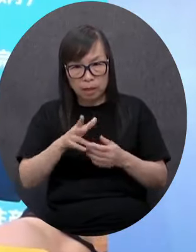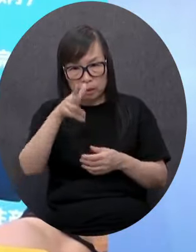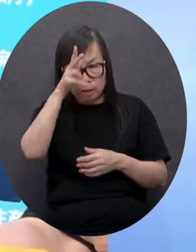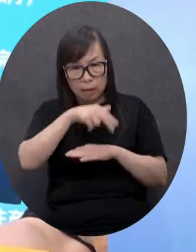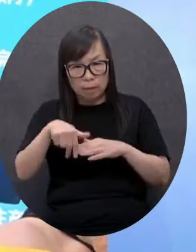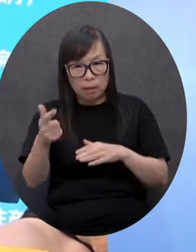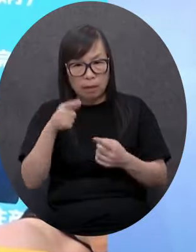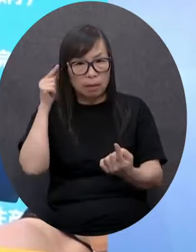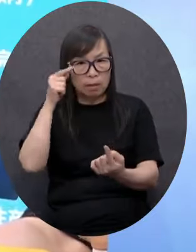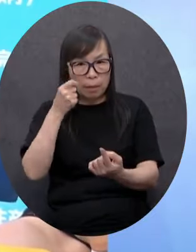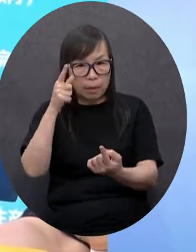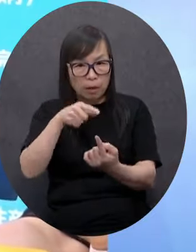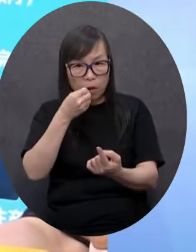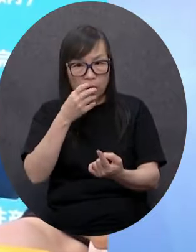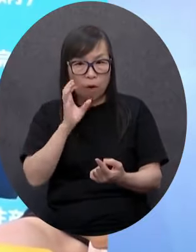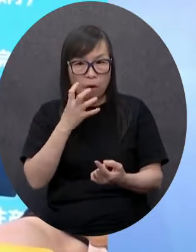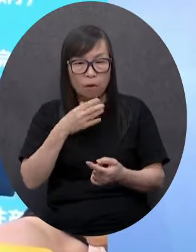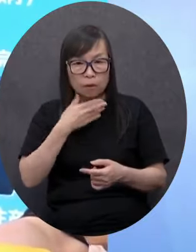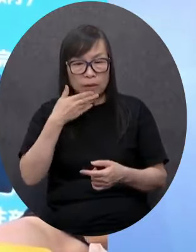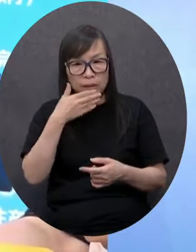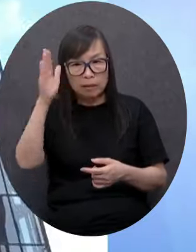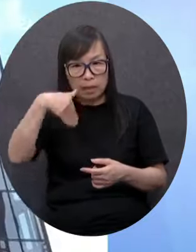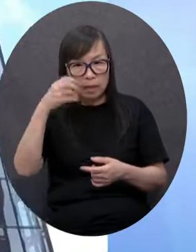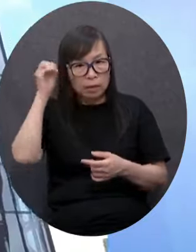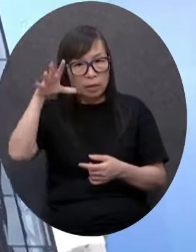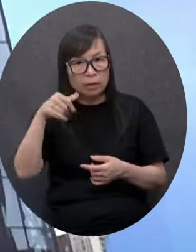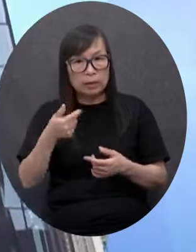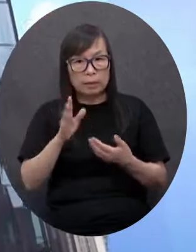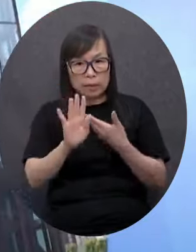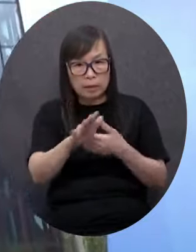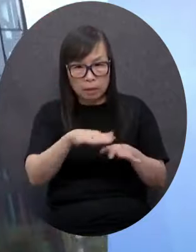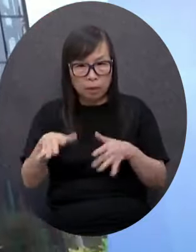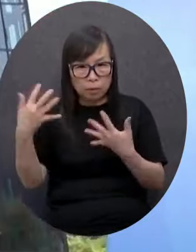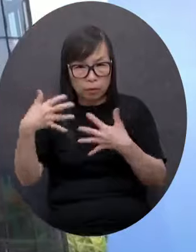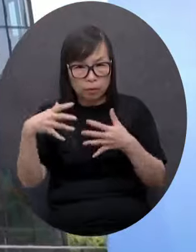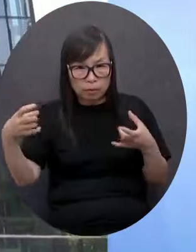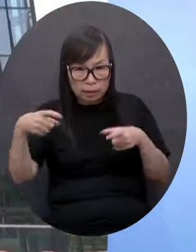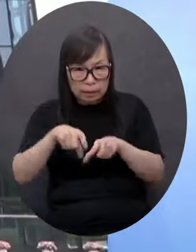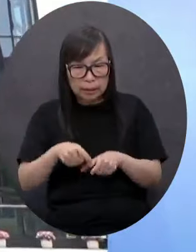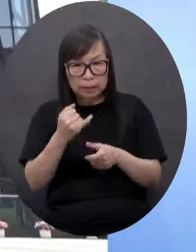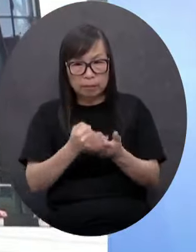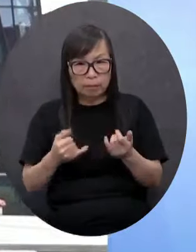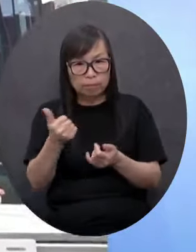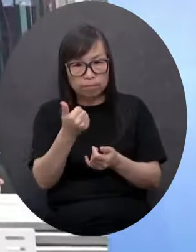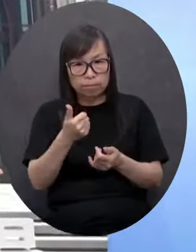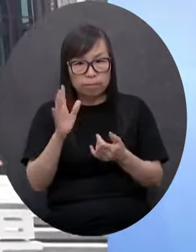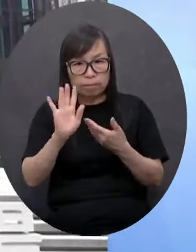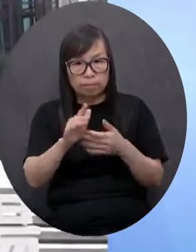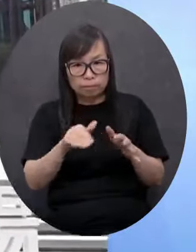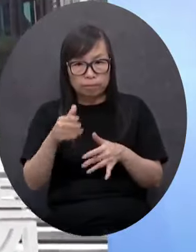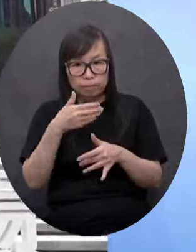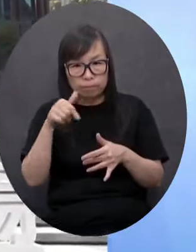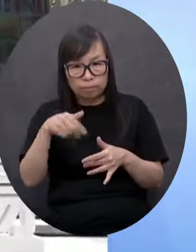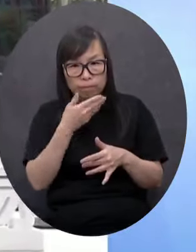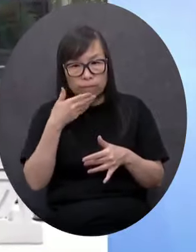別係針對我哋港澳青年翻嚟創業嘅支持政策啦。前海嘅呢個融資生態都非常之好啦。 前海深港青年梦